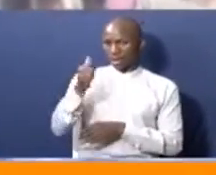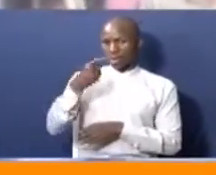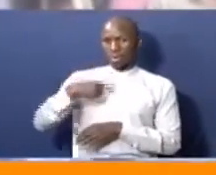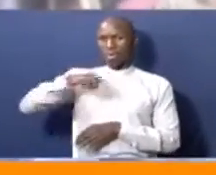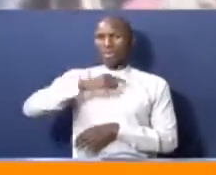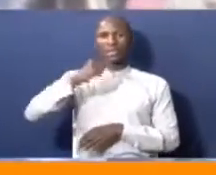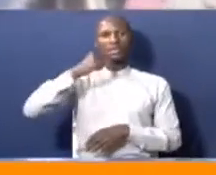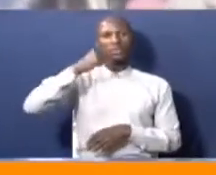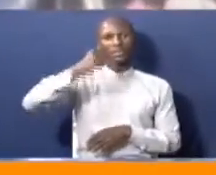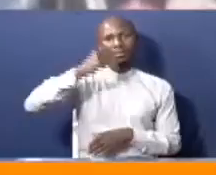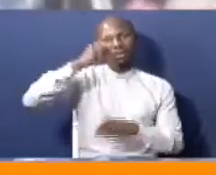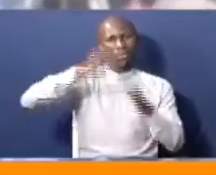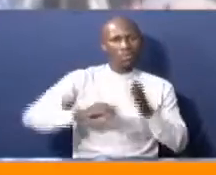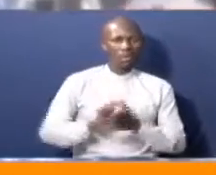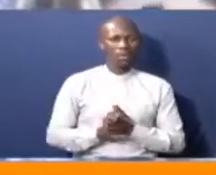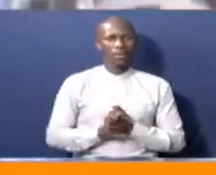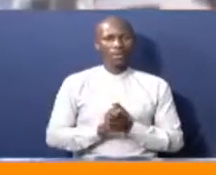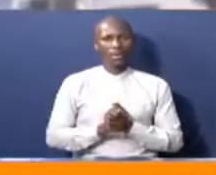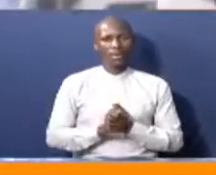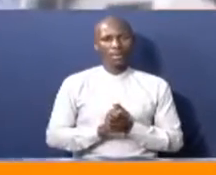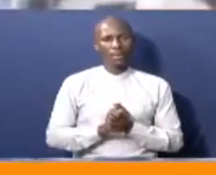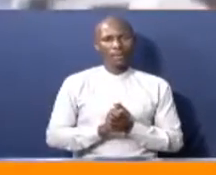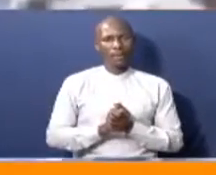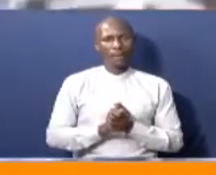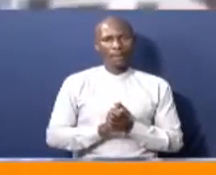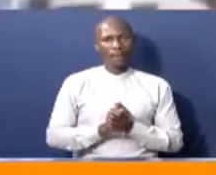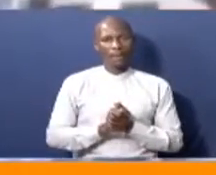tumesema hivi, we will deal